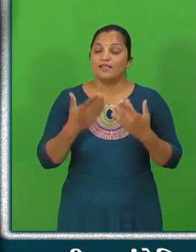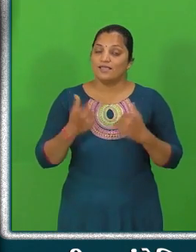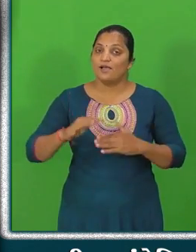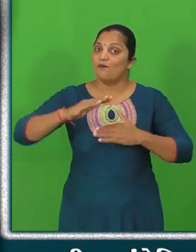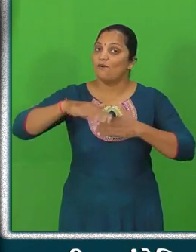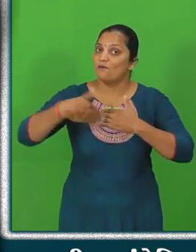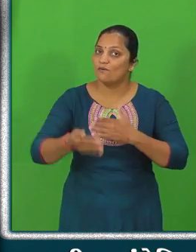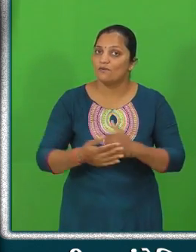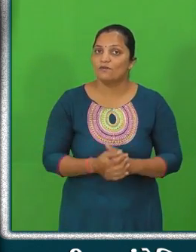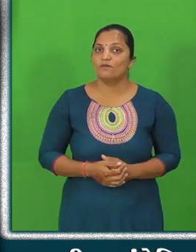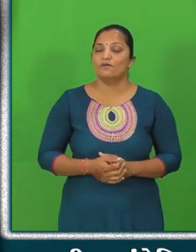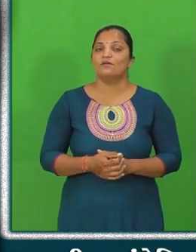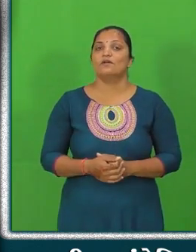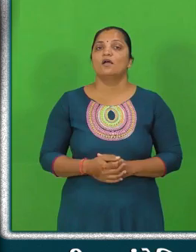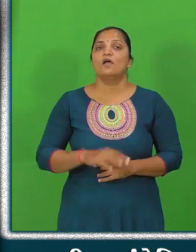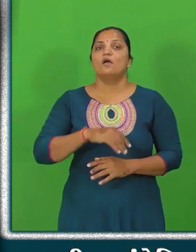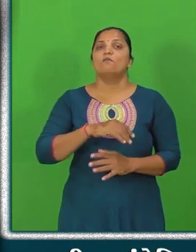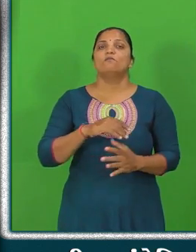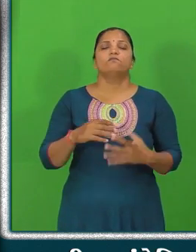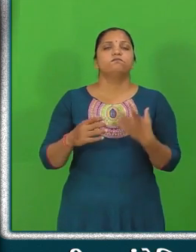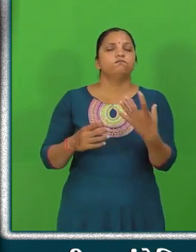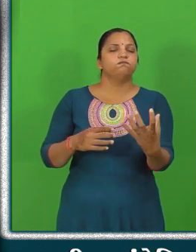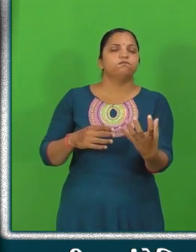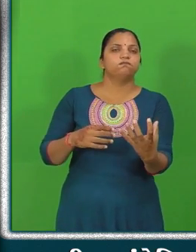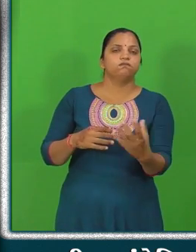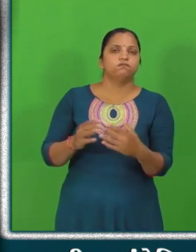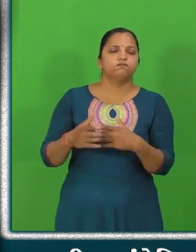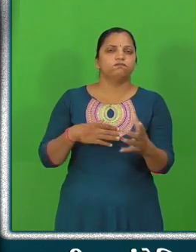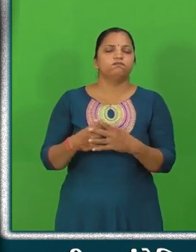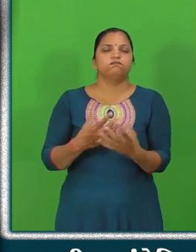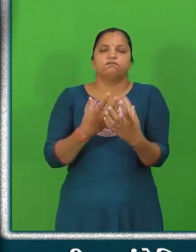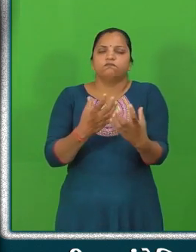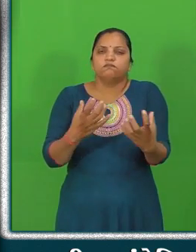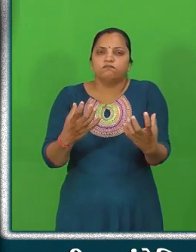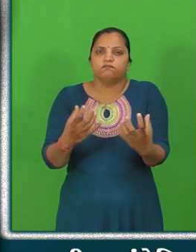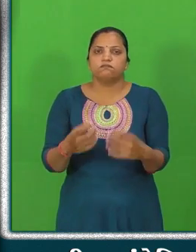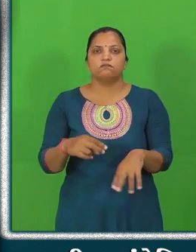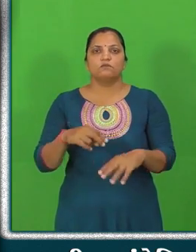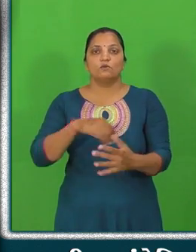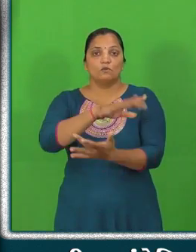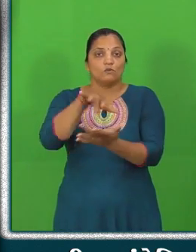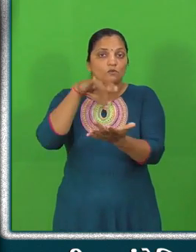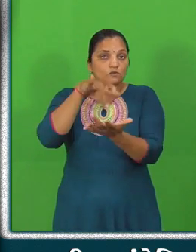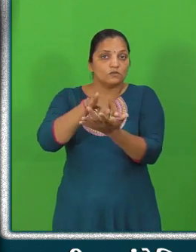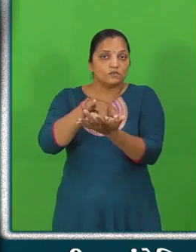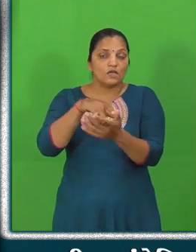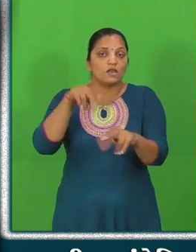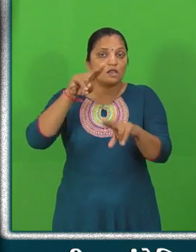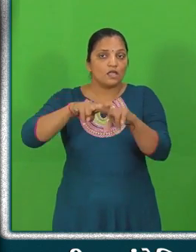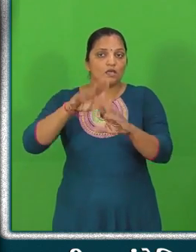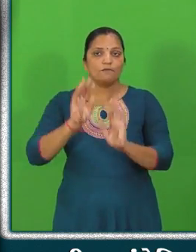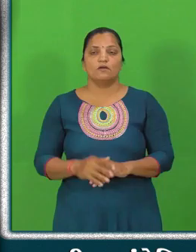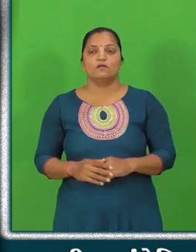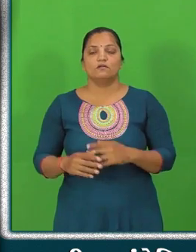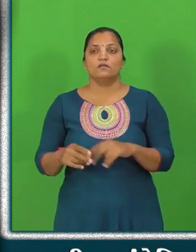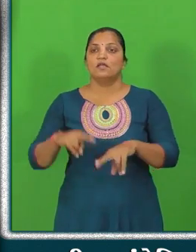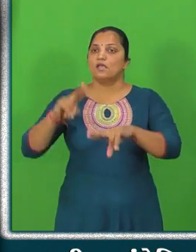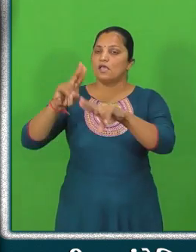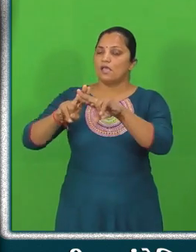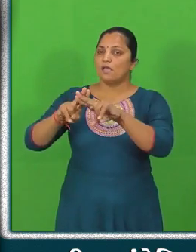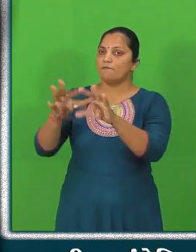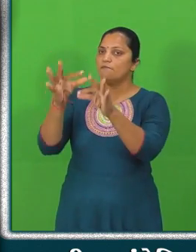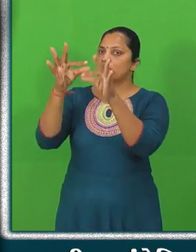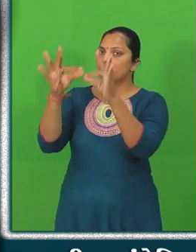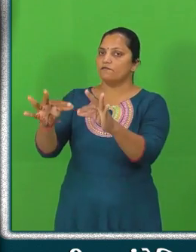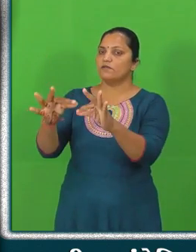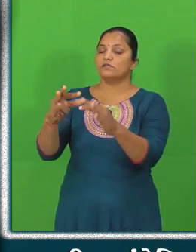ચલો ત્યાર પછી વસ્તુનું સ્થાન મુખ્ય કેન્દ્ર એફ પર, આકૃતિ તમે જોઈ શકો છો કે વસ્તુને એફ પર મૂકીએ ત્યારે